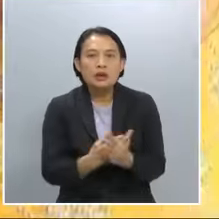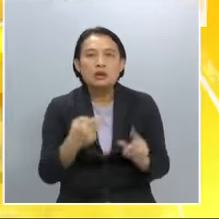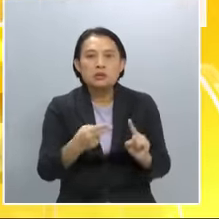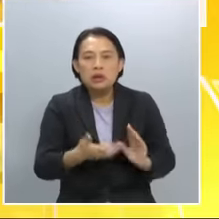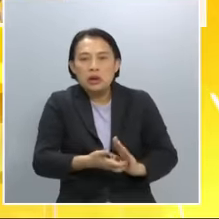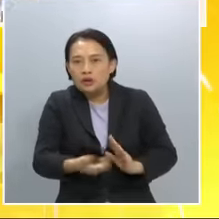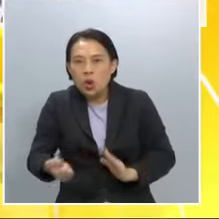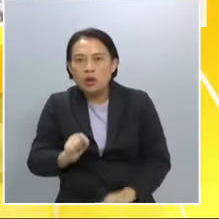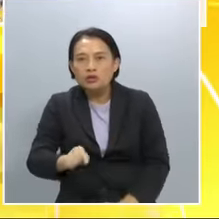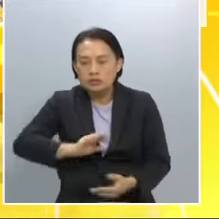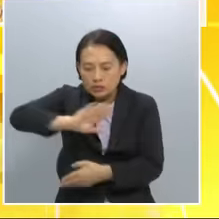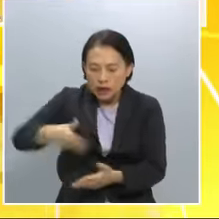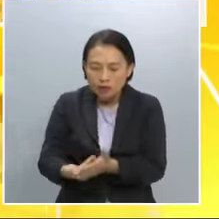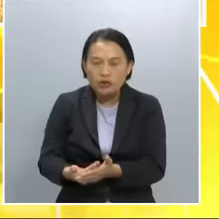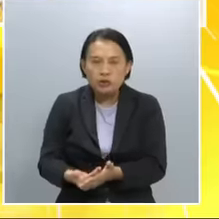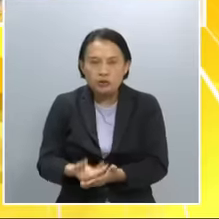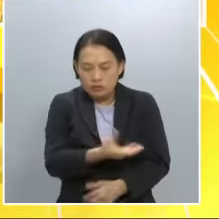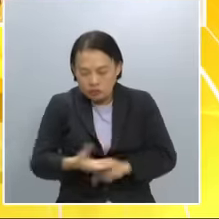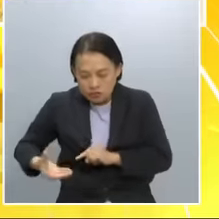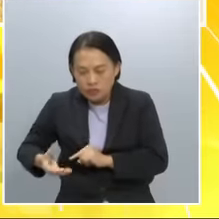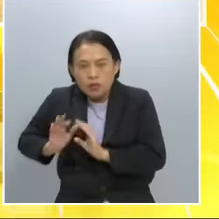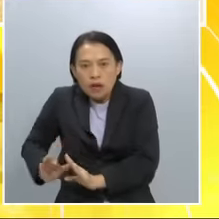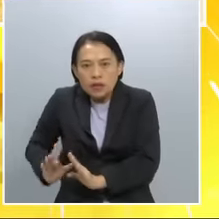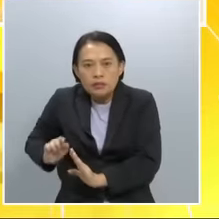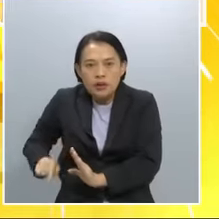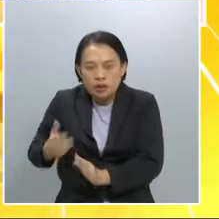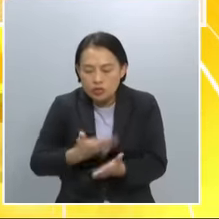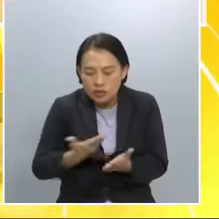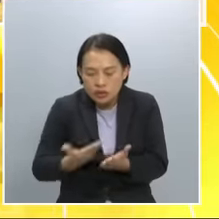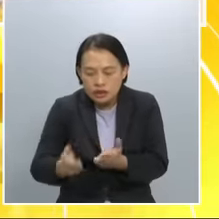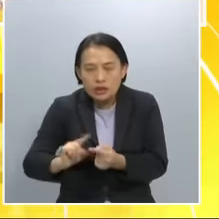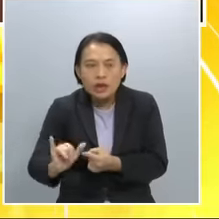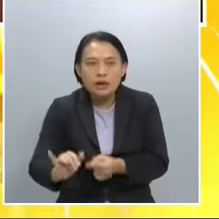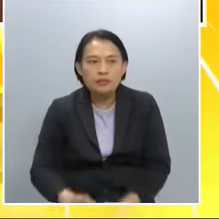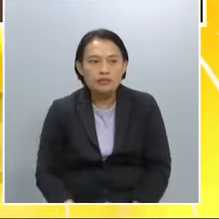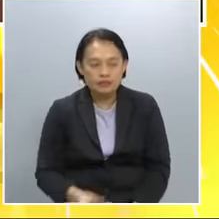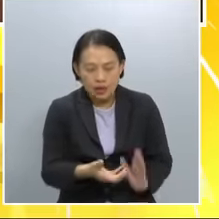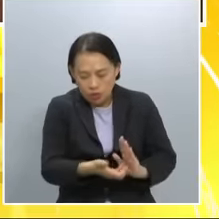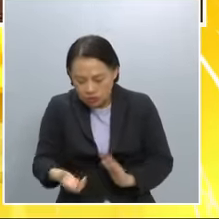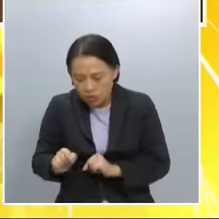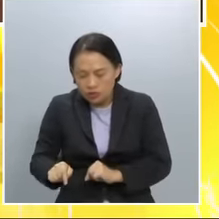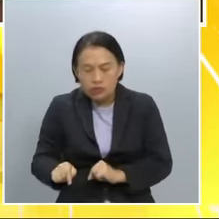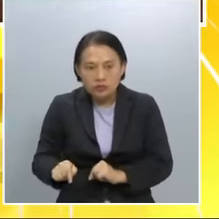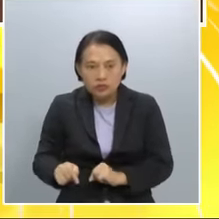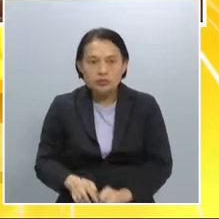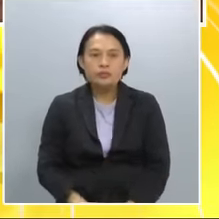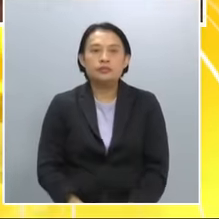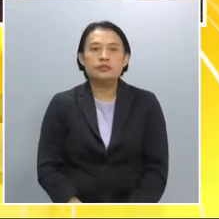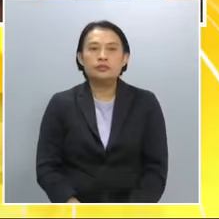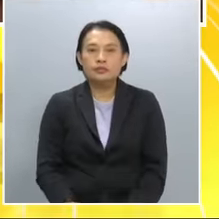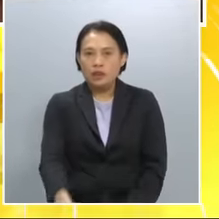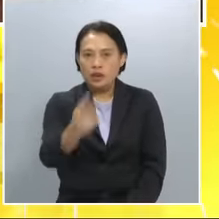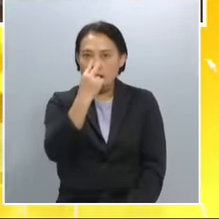างทีถอนอาจจะยังใช้ไม่หมดแต่ถอน ถอนมาหมดค่ะ เผื่อใช้เลยเราย้อนไปดูตรงนี้สักนิดหนึ่งท่านผู้ช